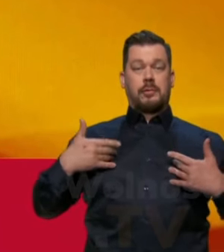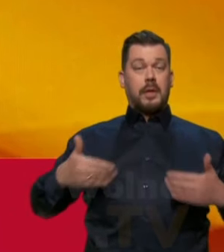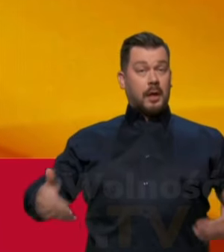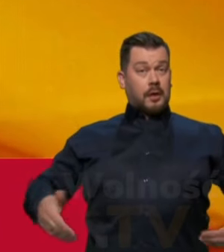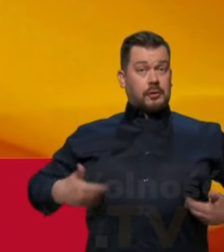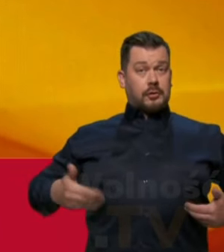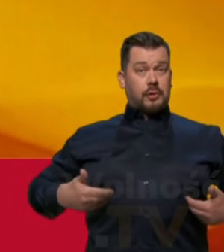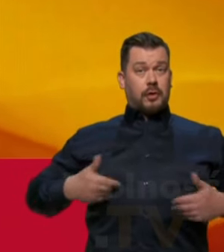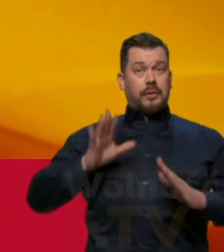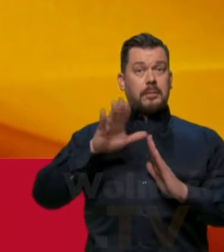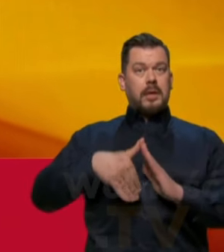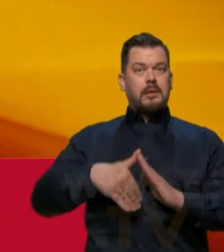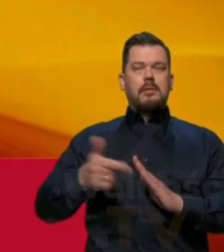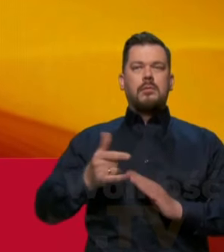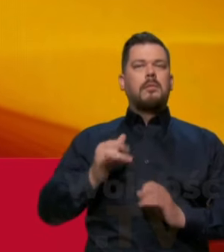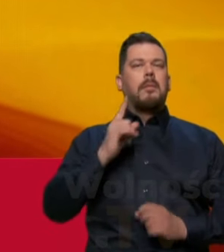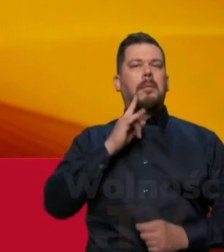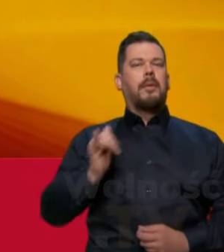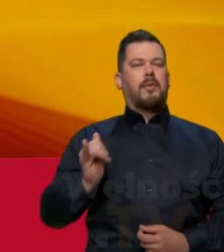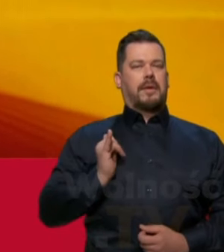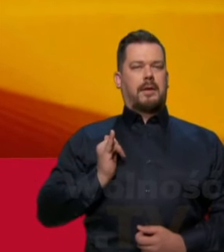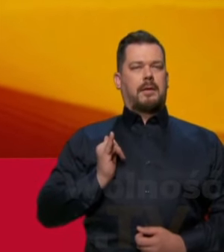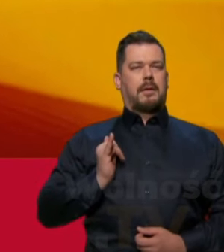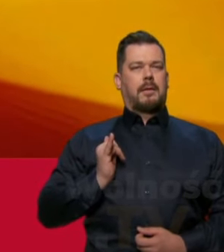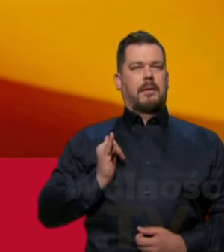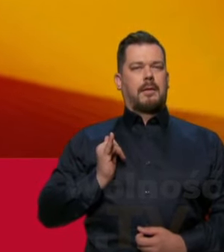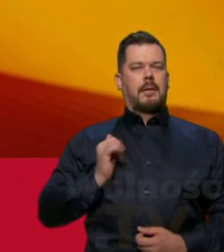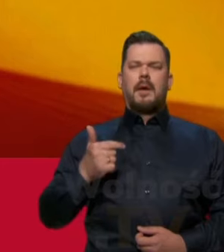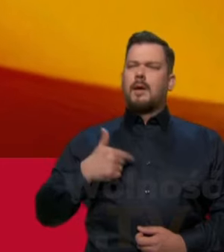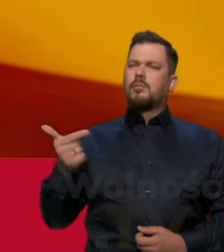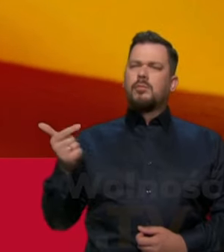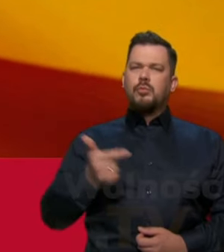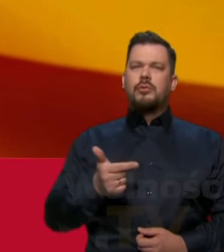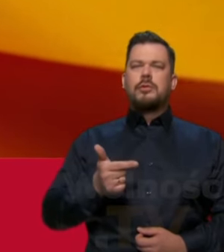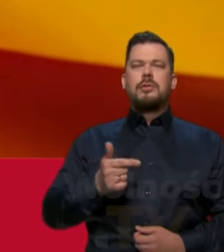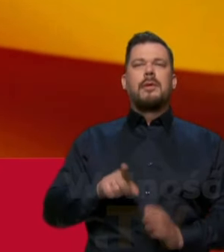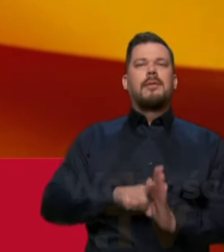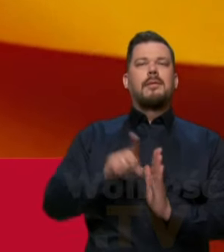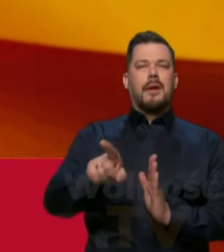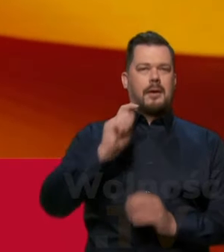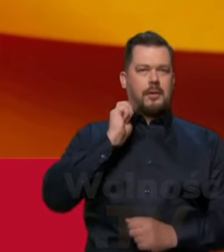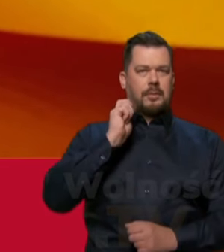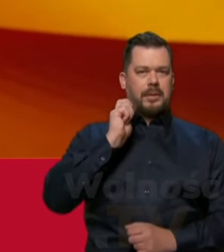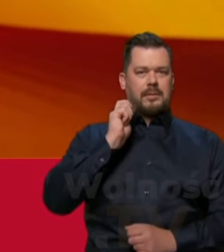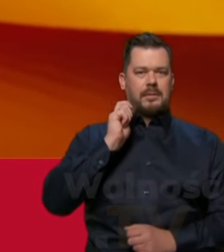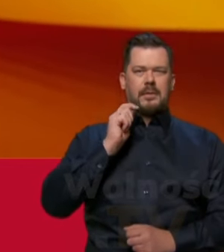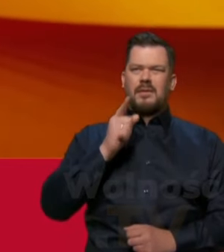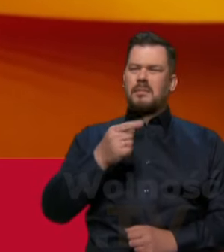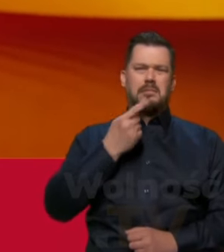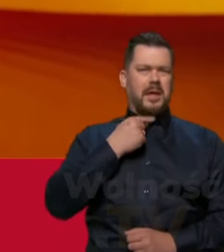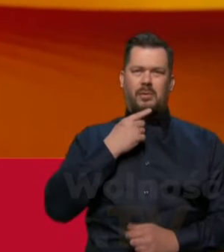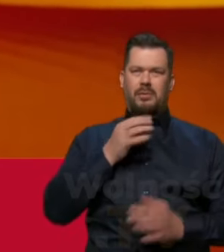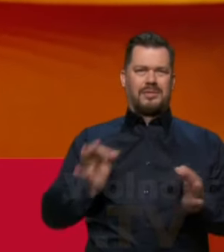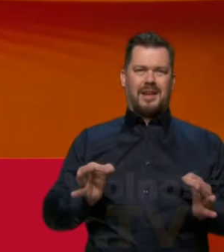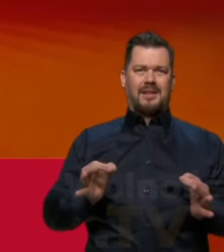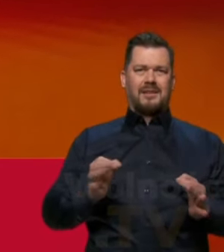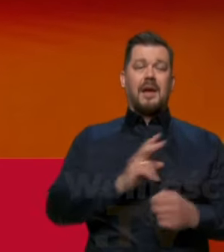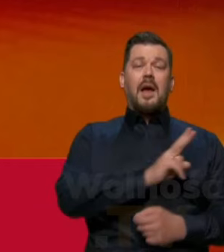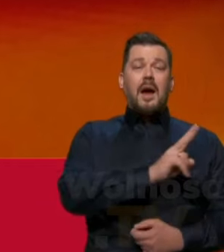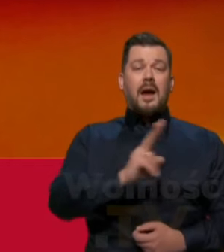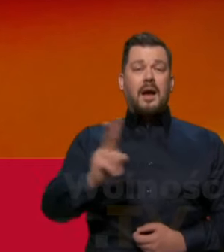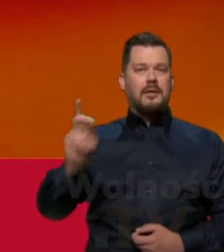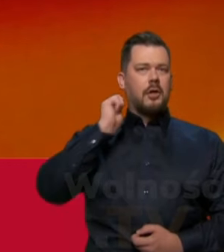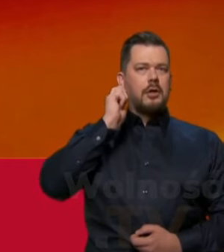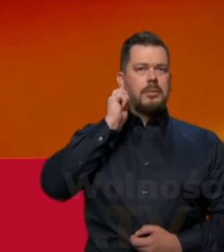to takie miasto, które inwestuje w profilaktykę. My zainwestujemy w profilaktykę skierowaną do kobiet. Dzisiaj bardzo jej brakuje. Każda mieszkanka